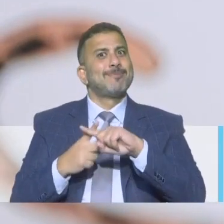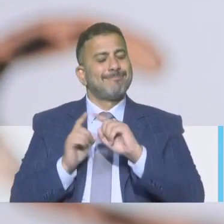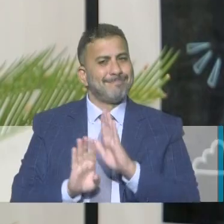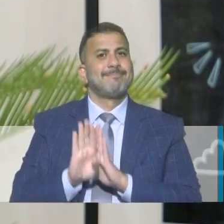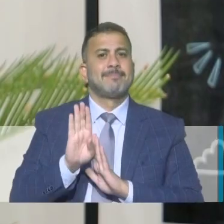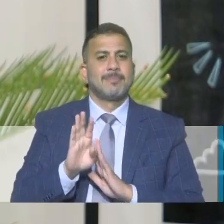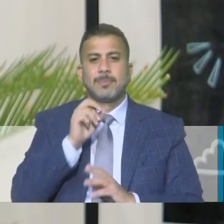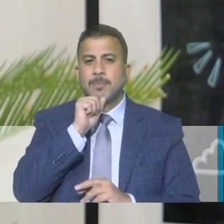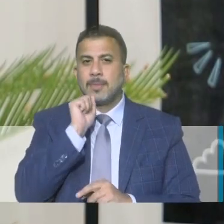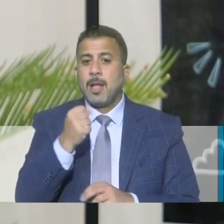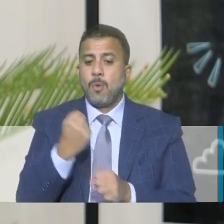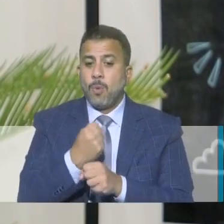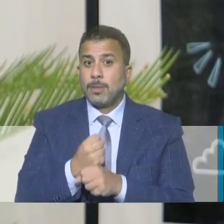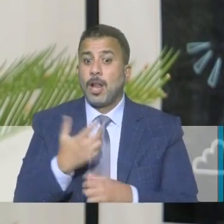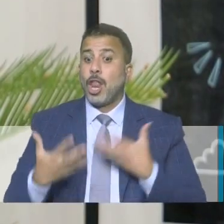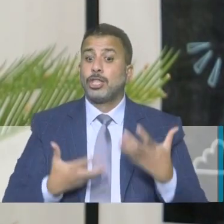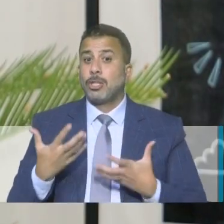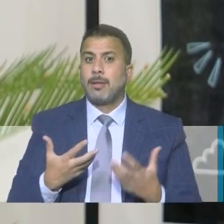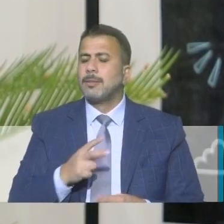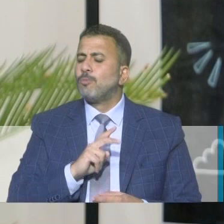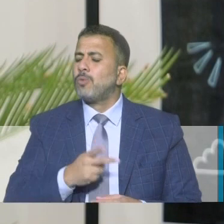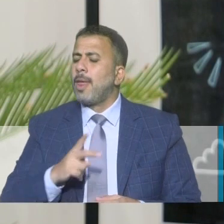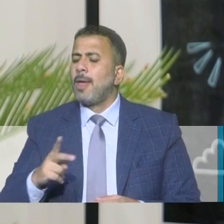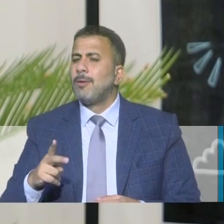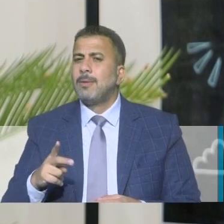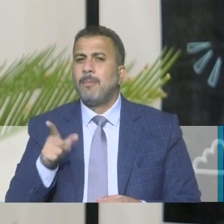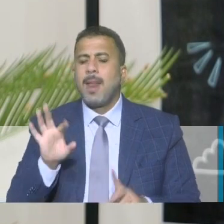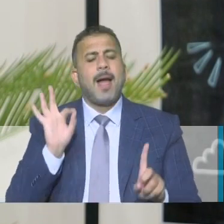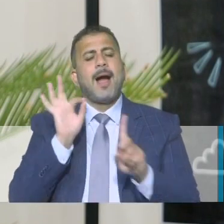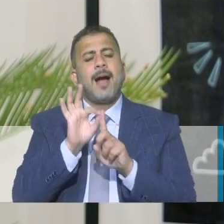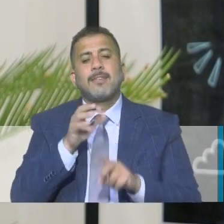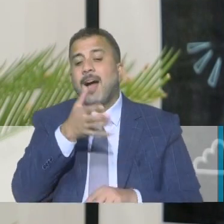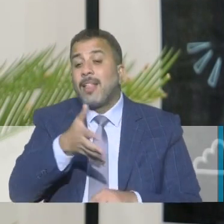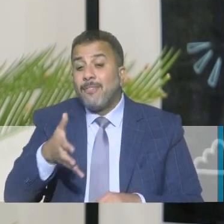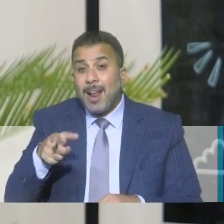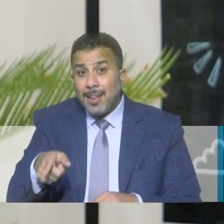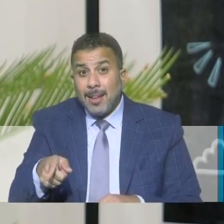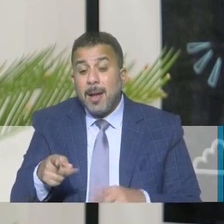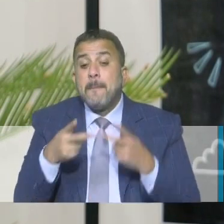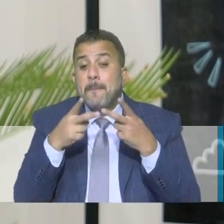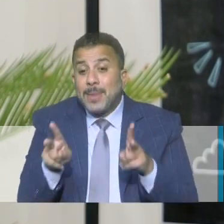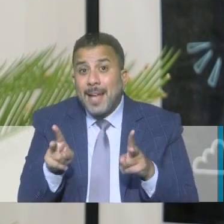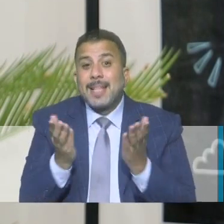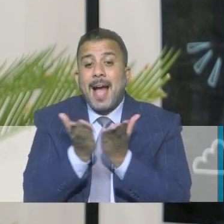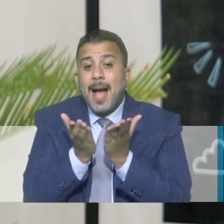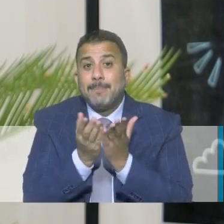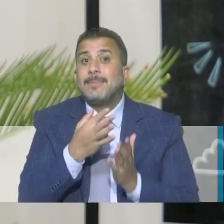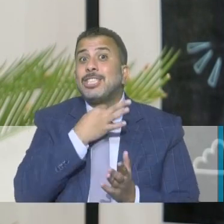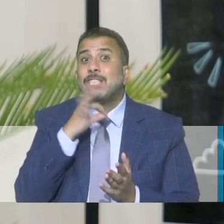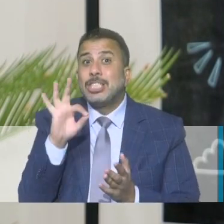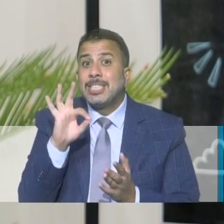هذه الفعاليات من ورش وأنشطة متنوعة تهدف لتهيئة الأطفال لبداية عام دراسي